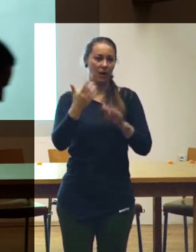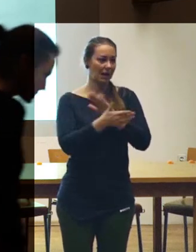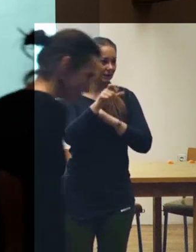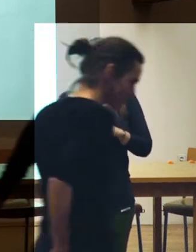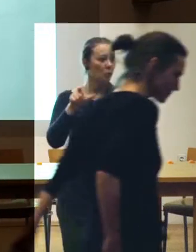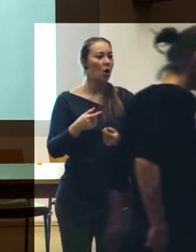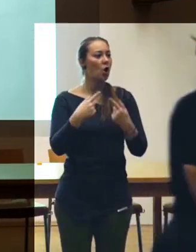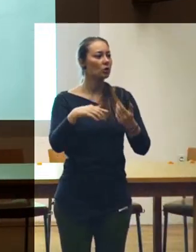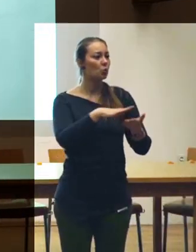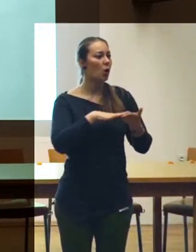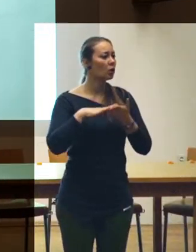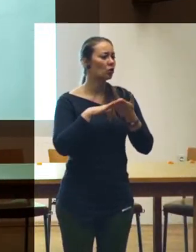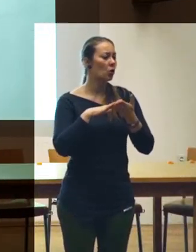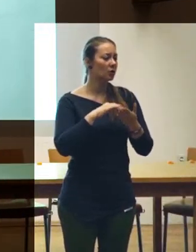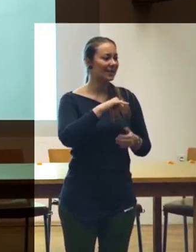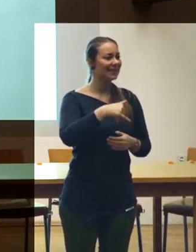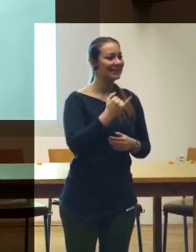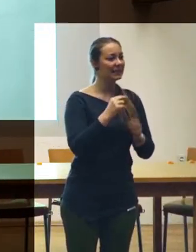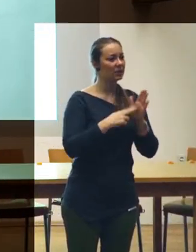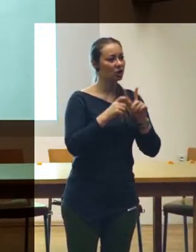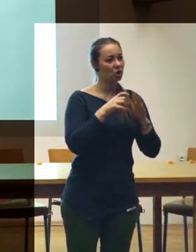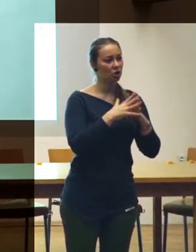Jindřicha Chalupeckého, jestli by mohli,